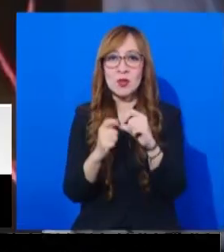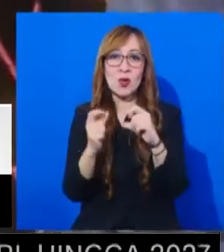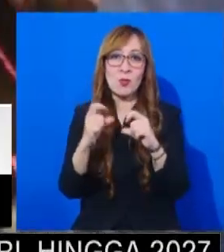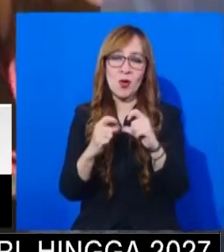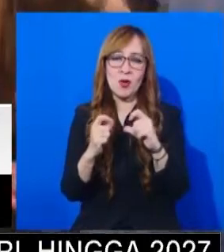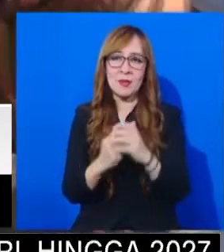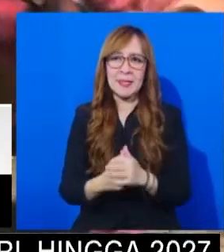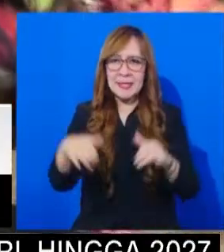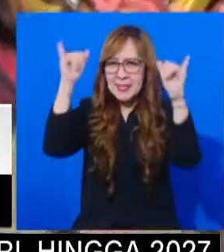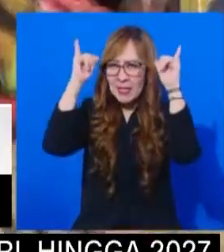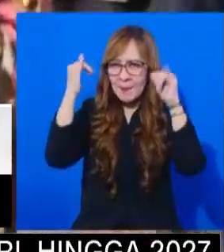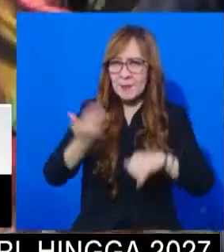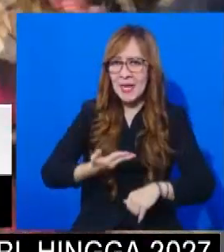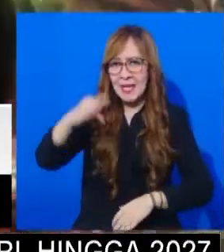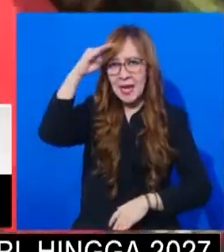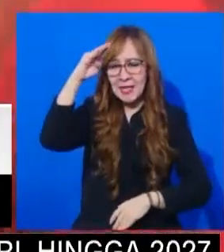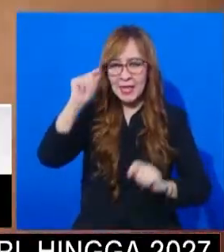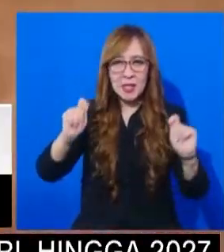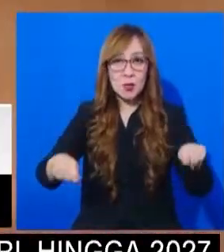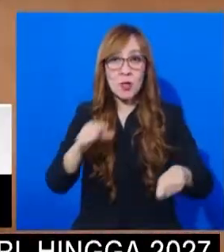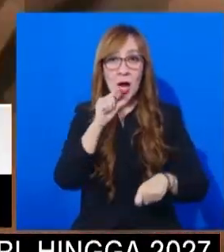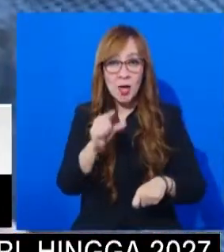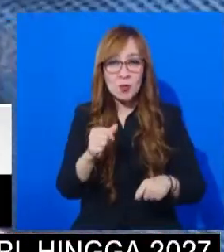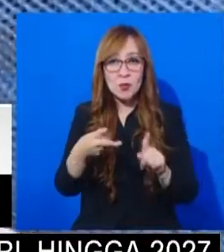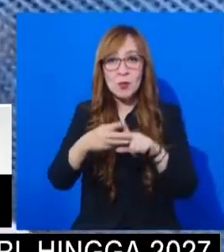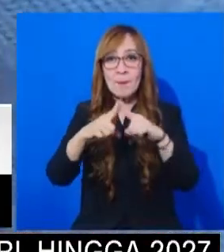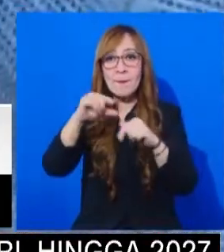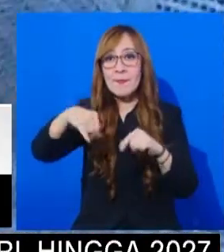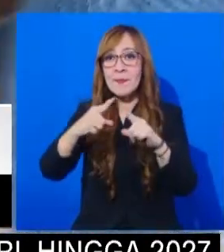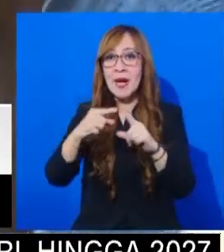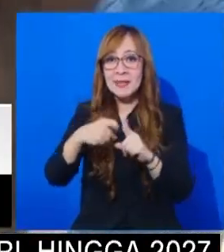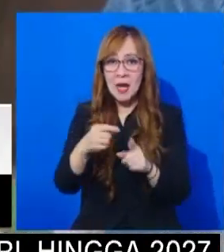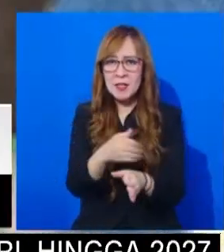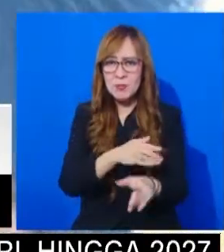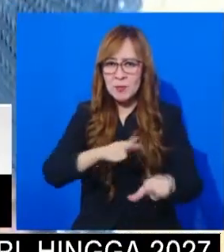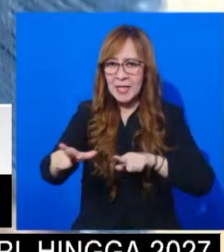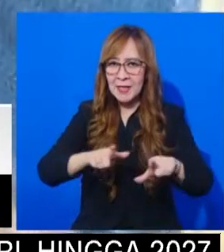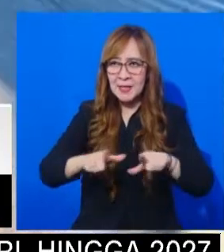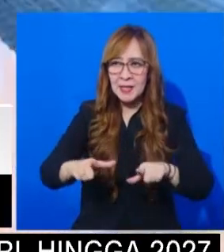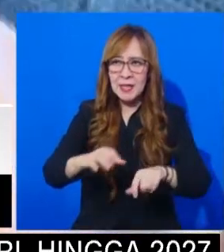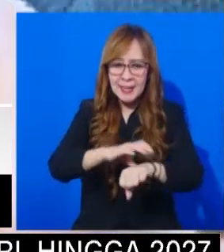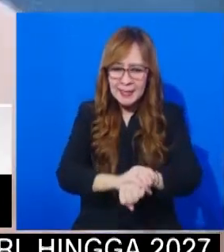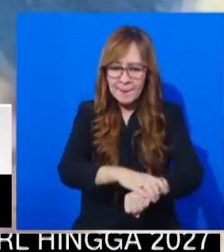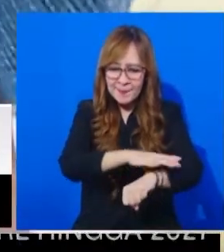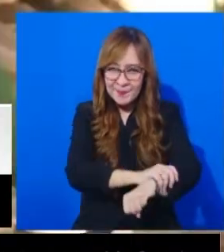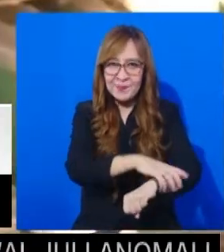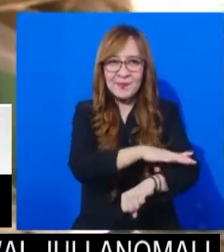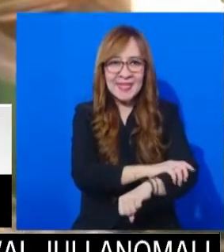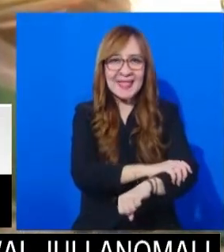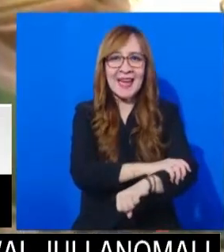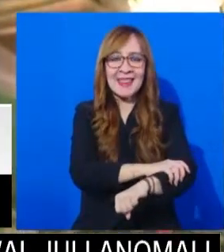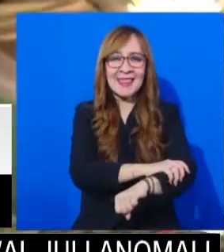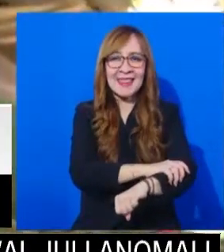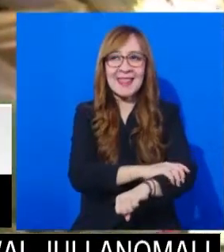sapi jantan yang biasa dimanfaatkan untuk membajak sawah. Sebelum tanding, sapi dipijat terlebih dulu di beberapa bagian